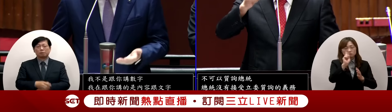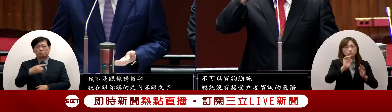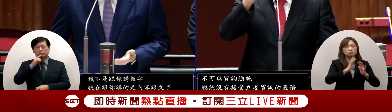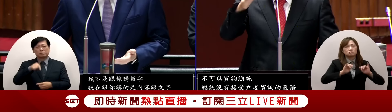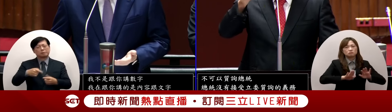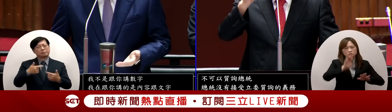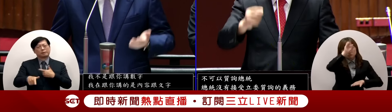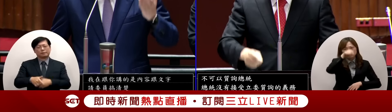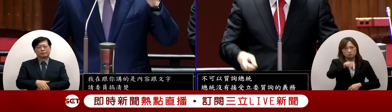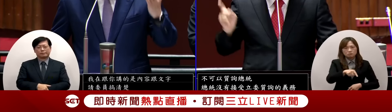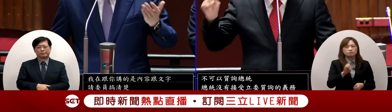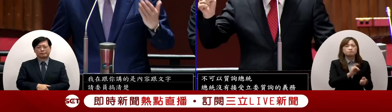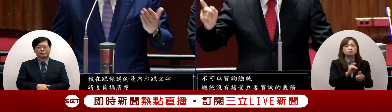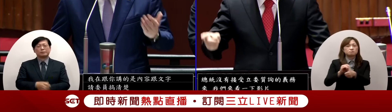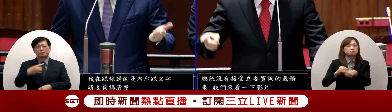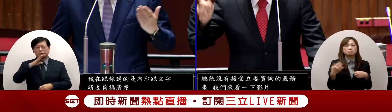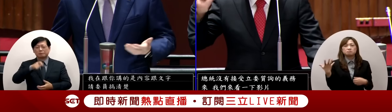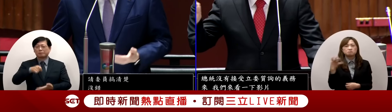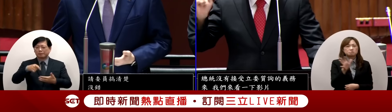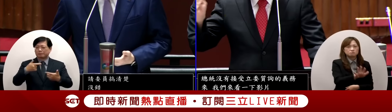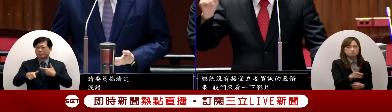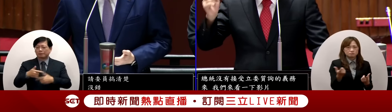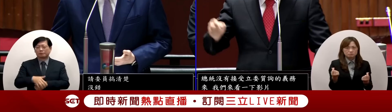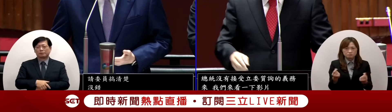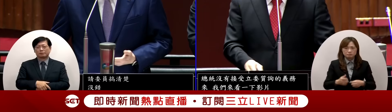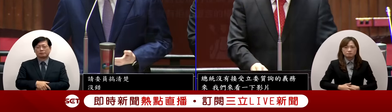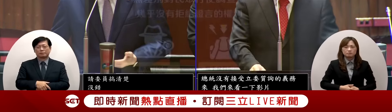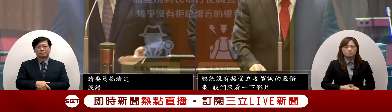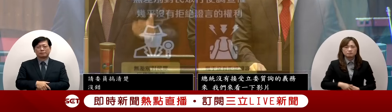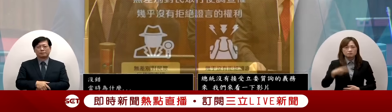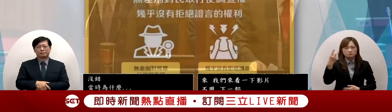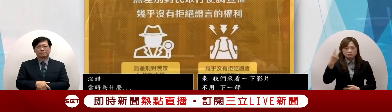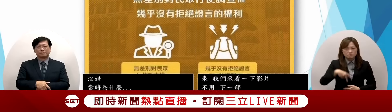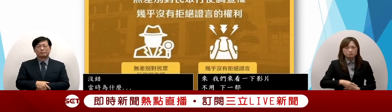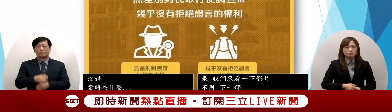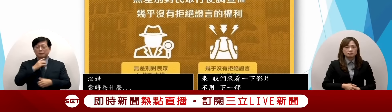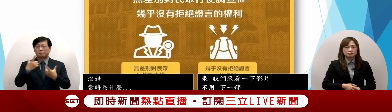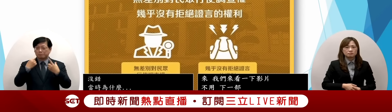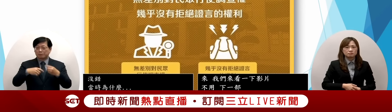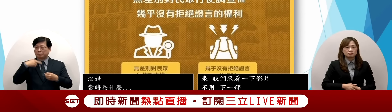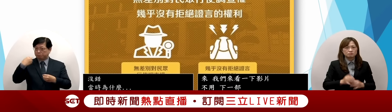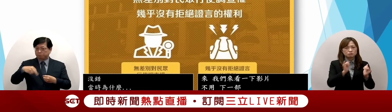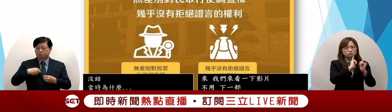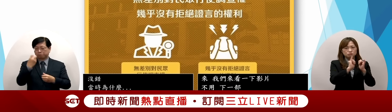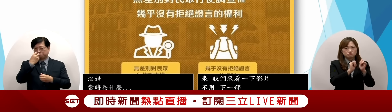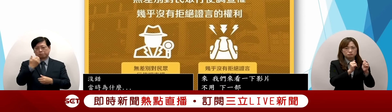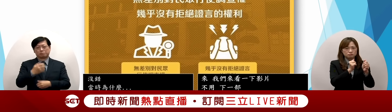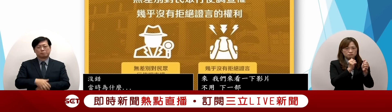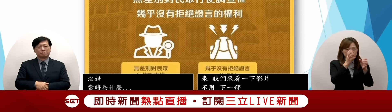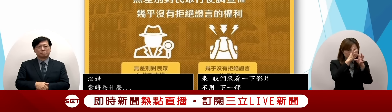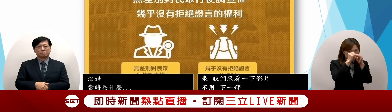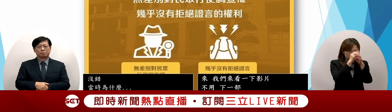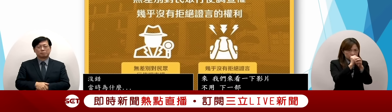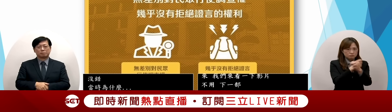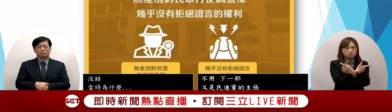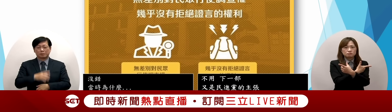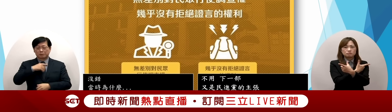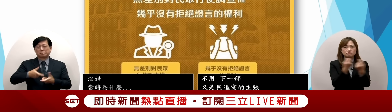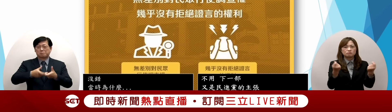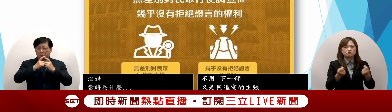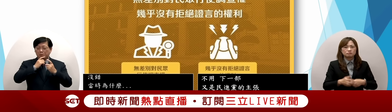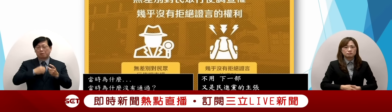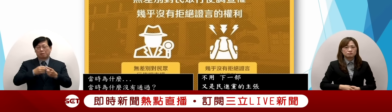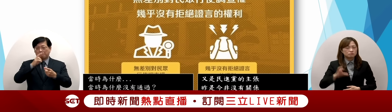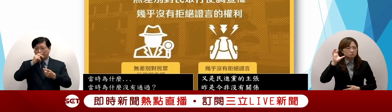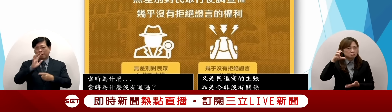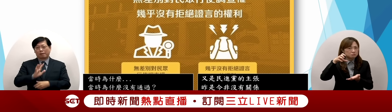骗， 就是不适当啊， 一贯的手法， 就是不适当才没有通过啊。 无差别 调查民众，今天再来一次， 听证 你要回到历史，你要回到错